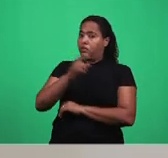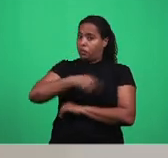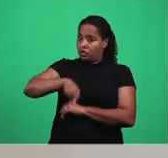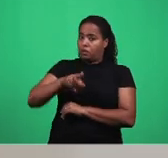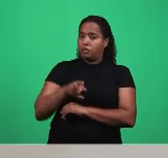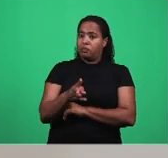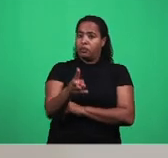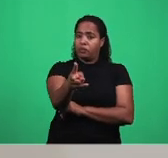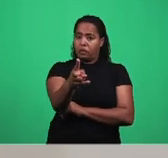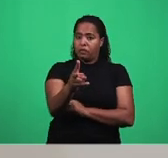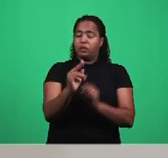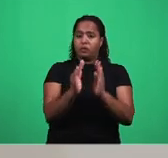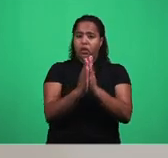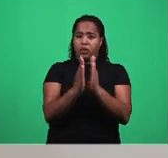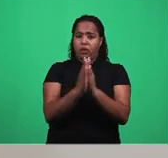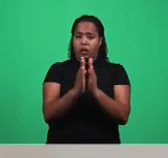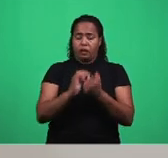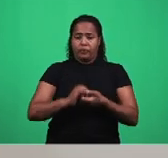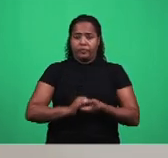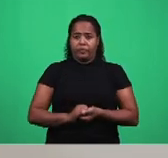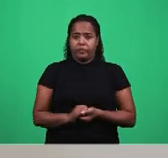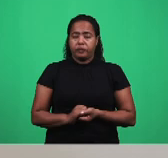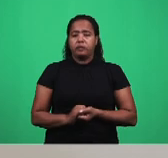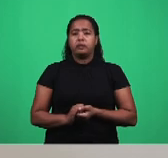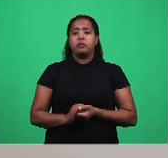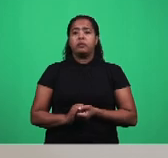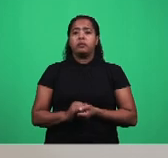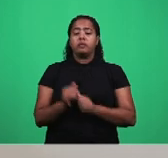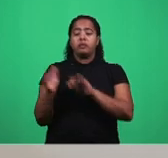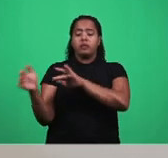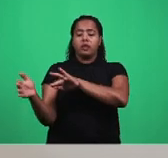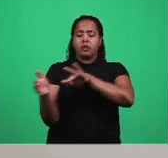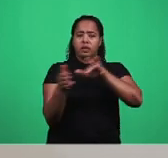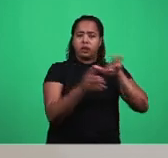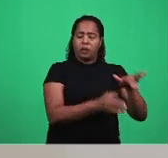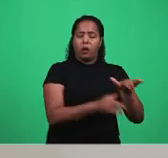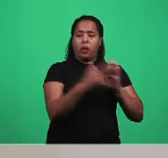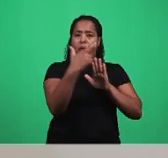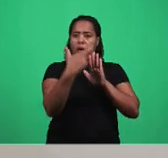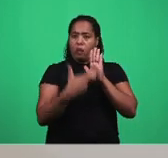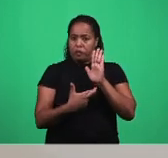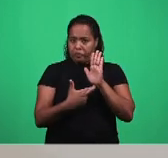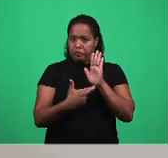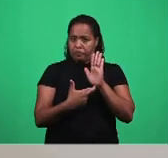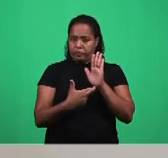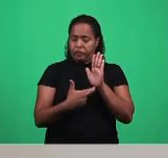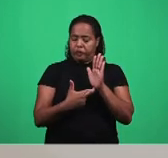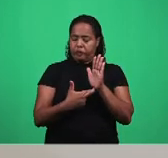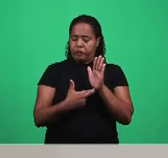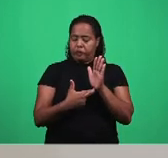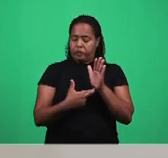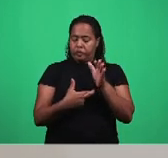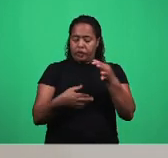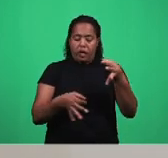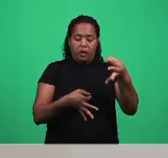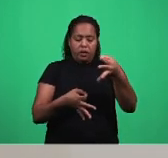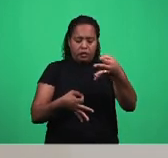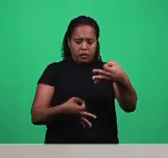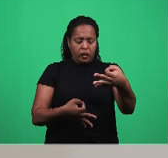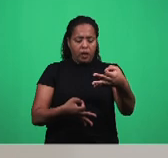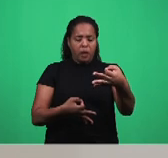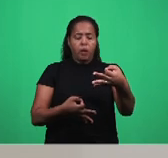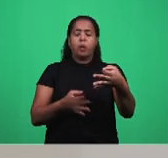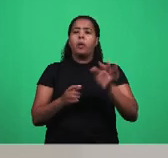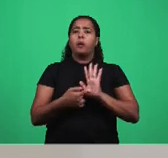intercéder. Voyez bien, cela dit, je vais vous faire un rapport ici, un petit rapport. À